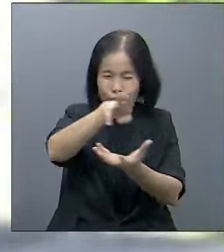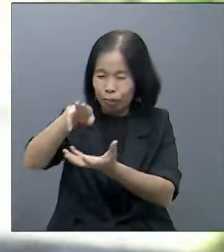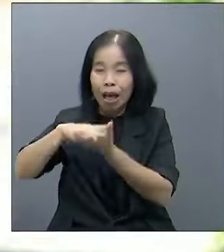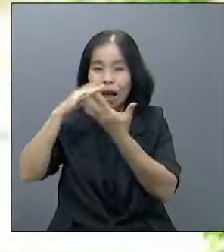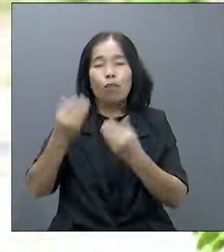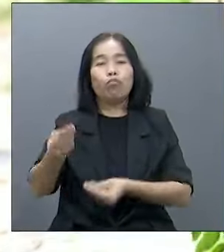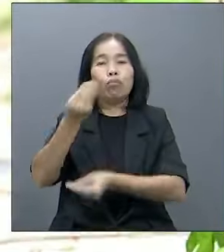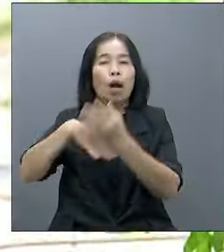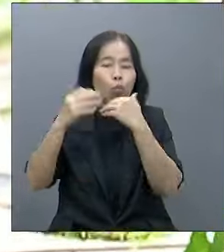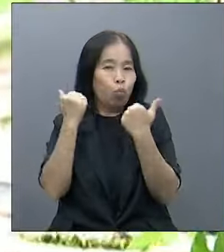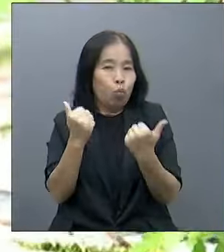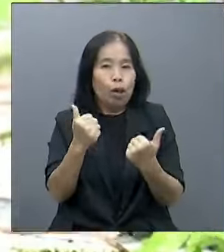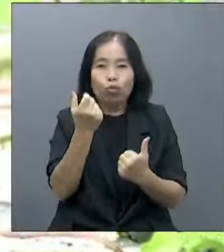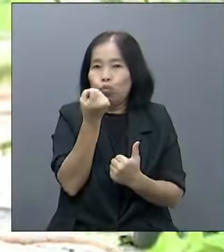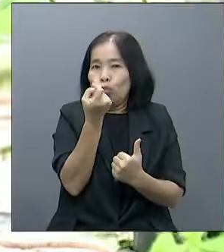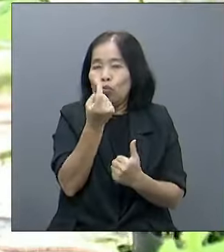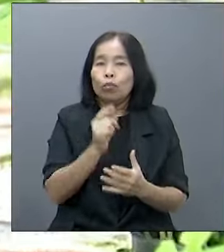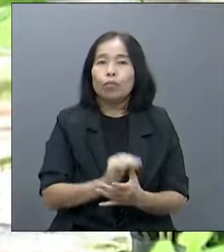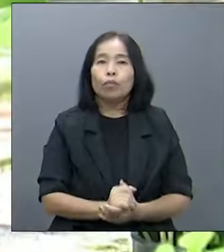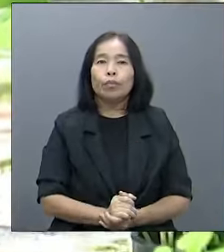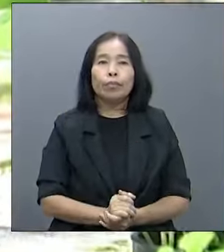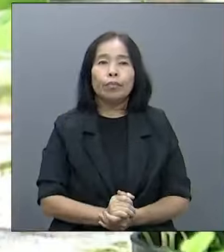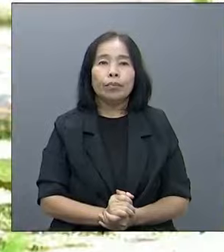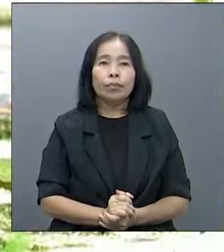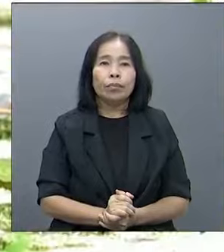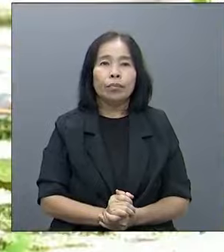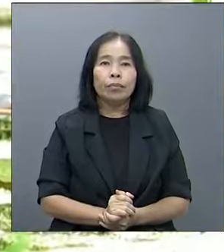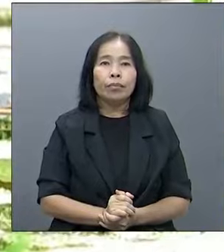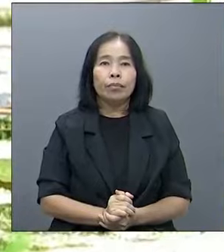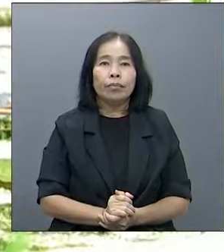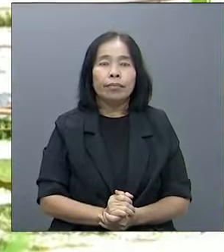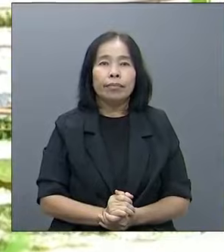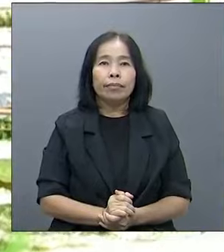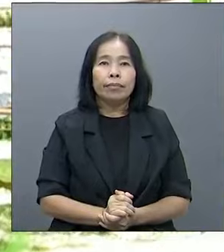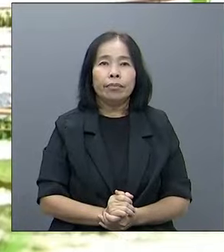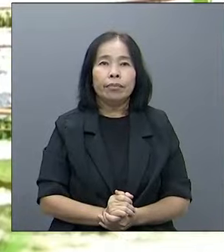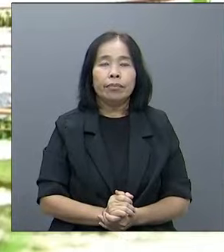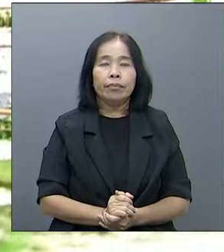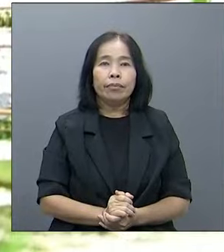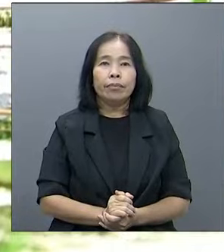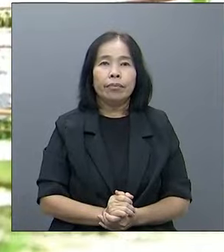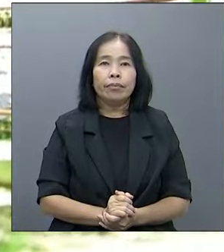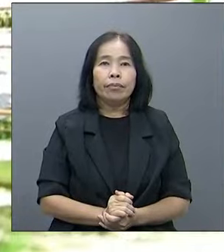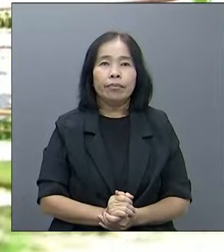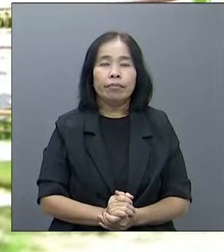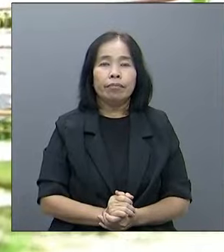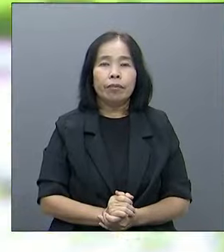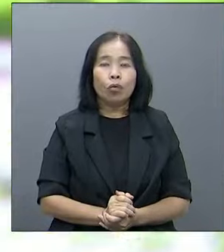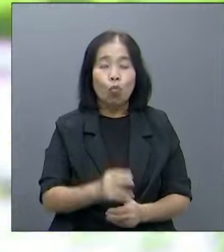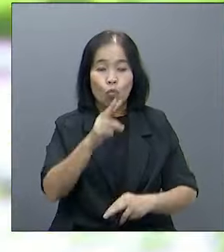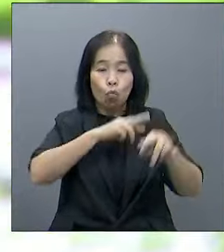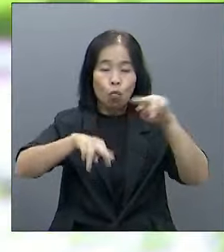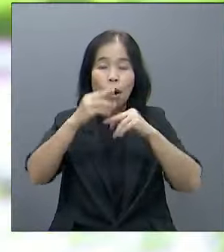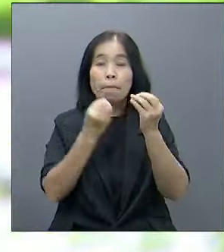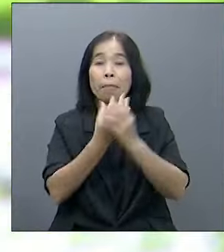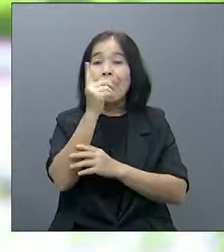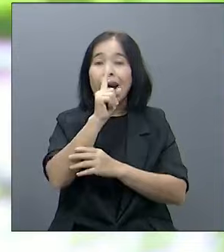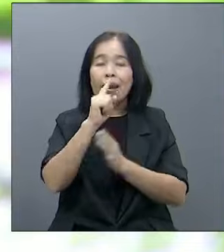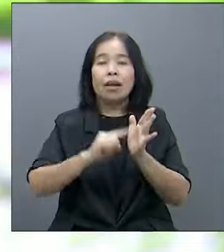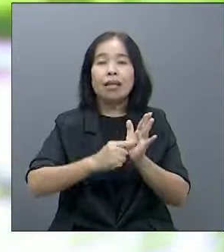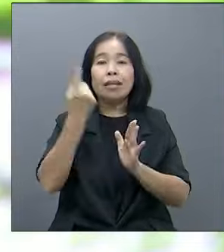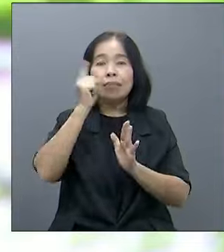เ การดูแลผักที่นี่ก็เริ่มดูแลกัน